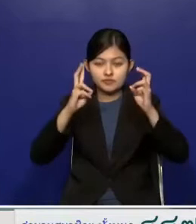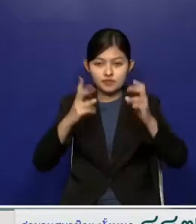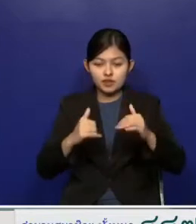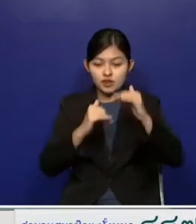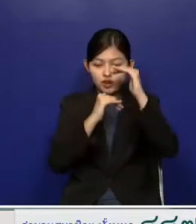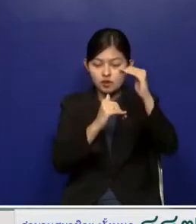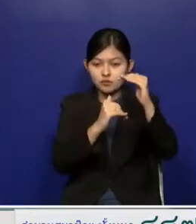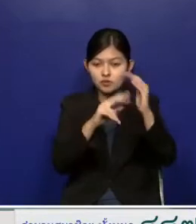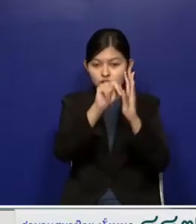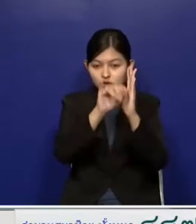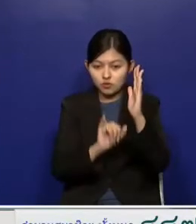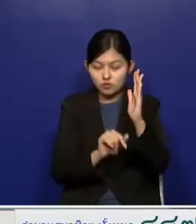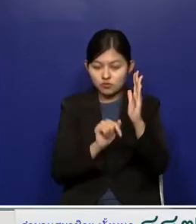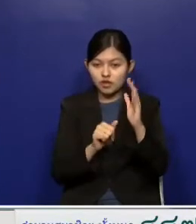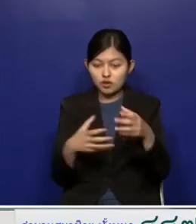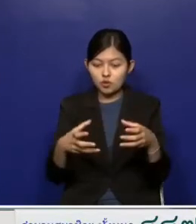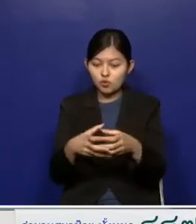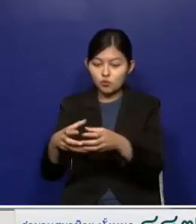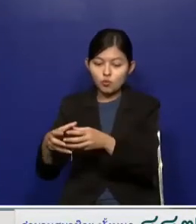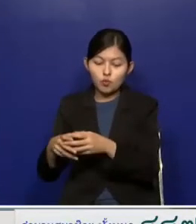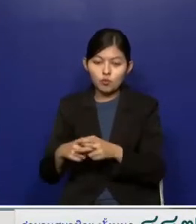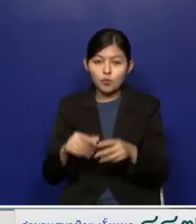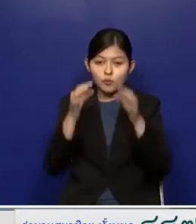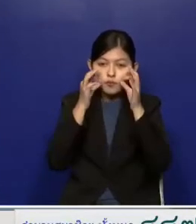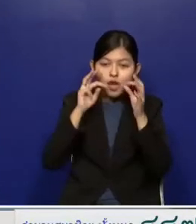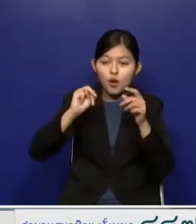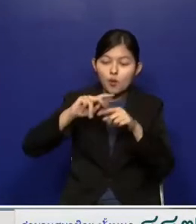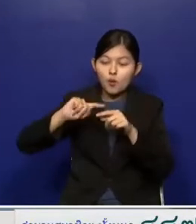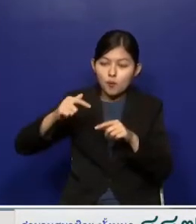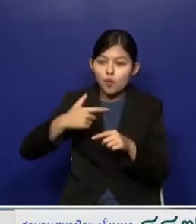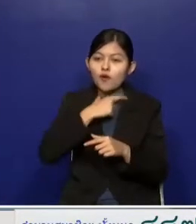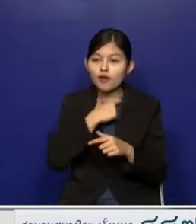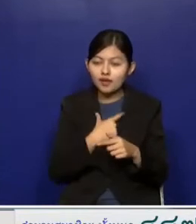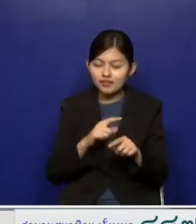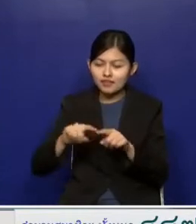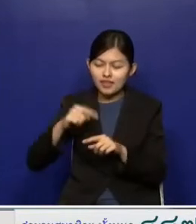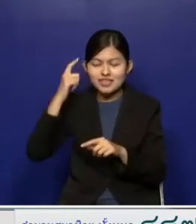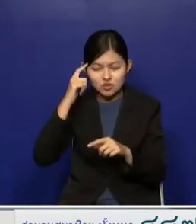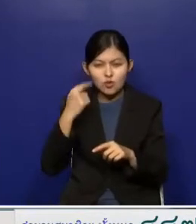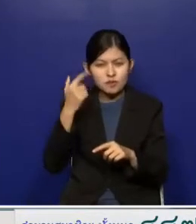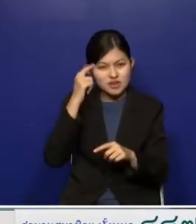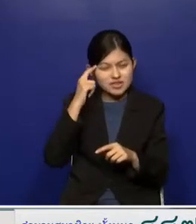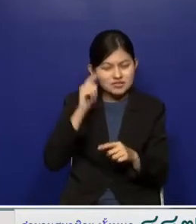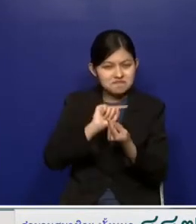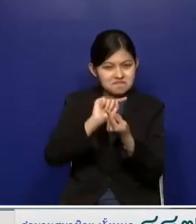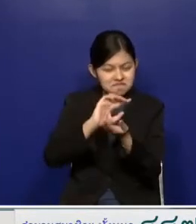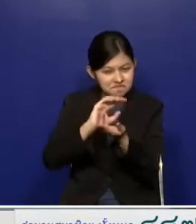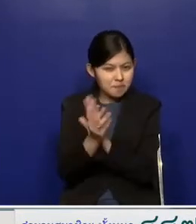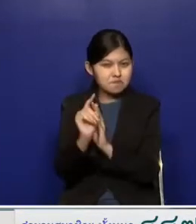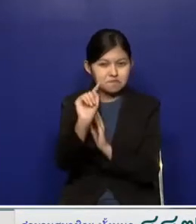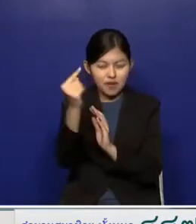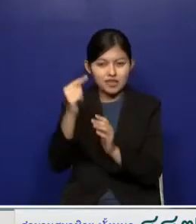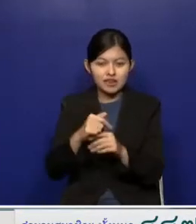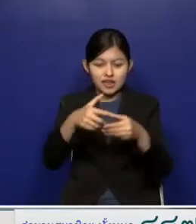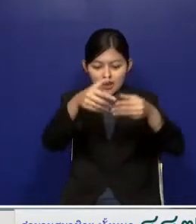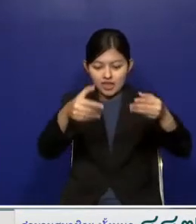บายเกี่วกับกรุ่มชาติผลหลายน มัเปเรื่องทตองปับเปลี่ยนแวคิดให่ครับแล้วในรายงานฉบับนี้